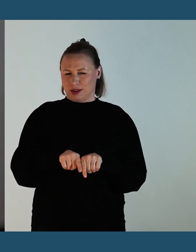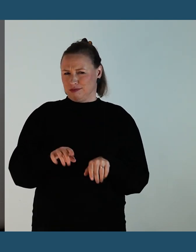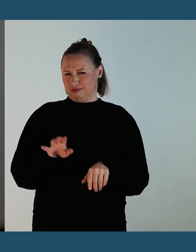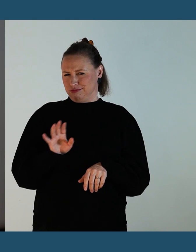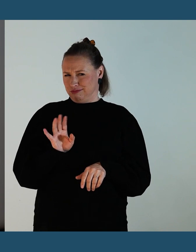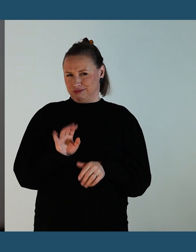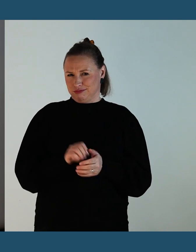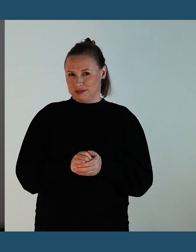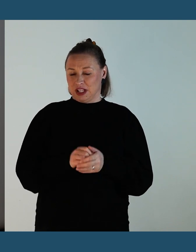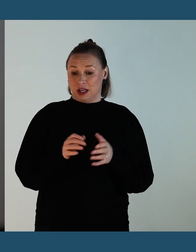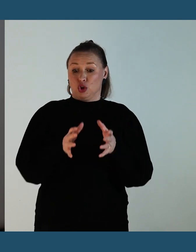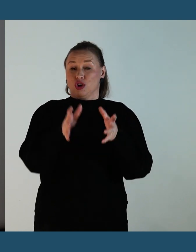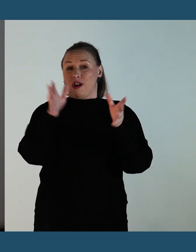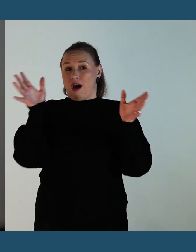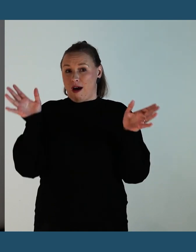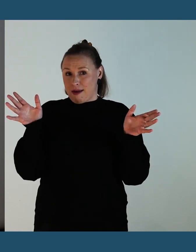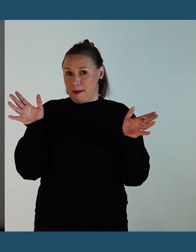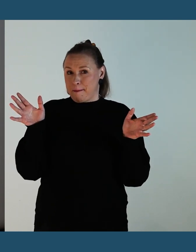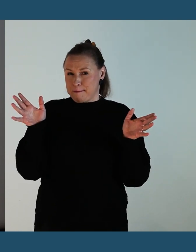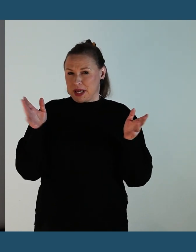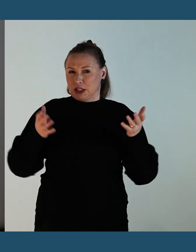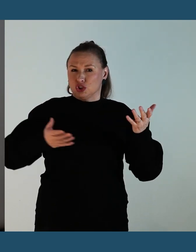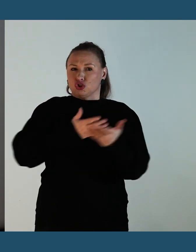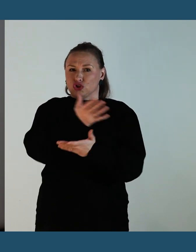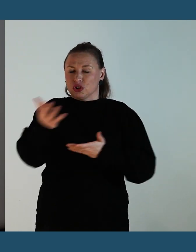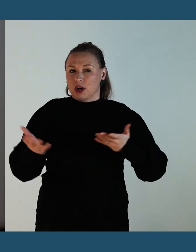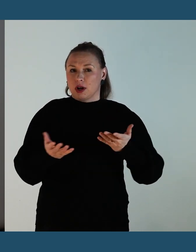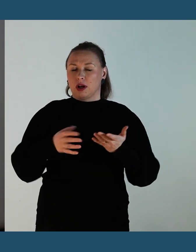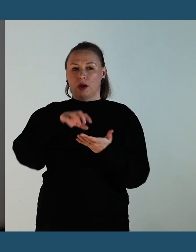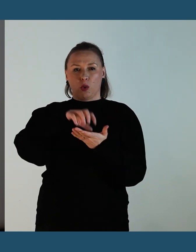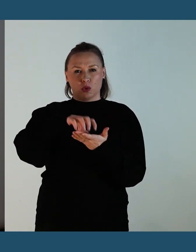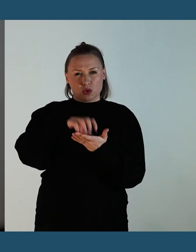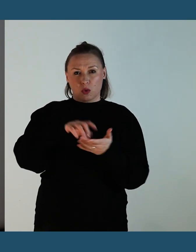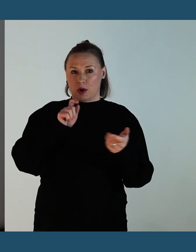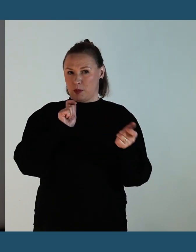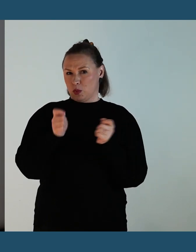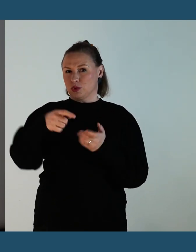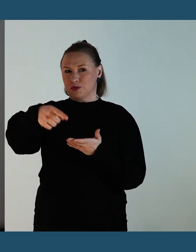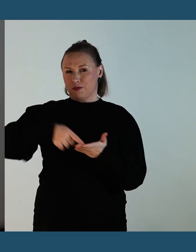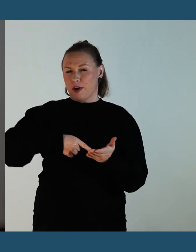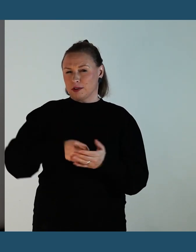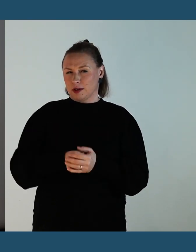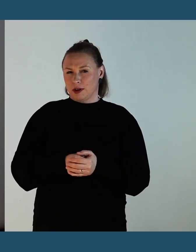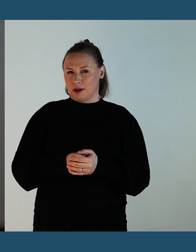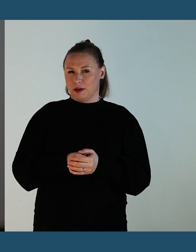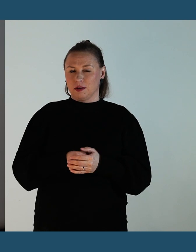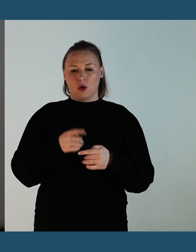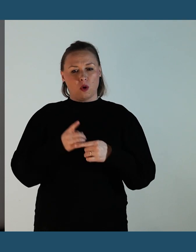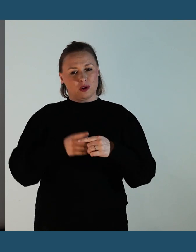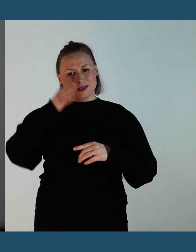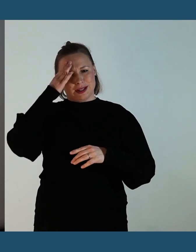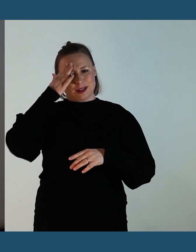ajattelin, että se vaatii myös suurempaa ehkä niin kuin sosiaalista, yhteiskunnallista muutosta siinä tietoisuudessa, että